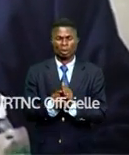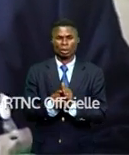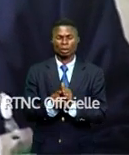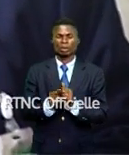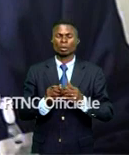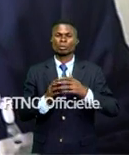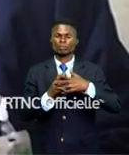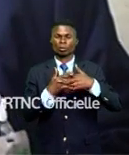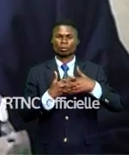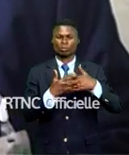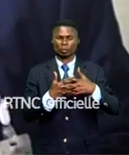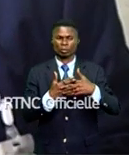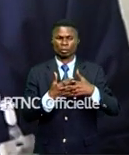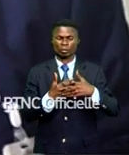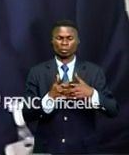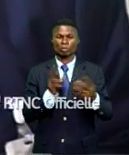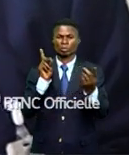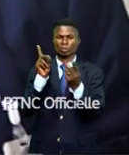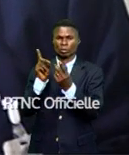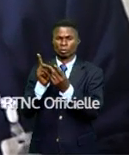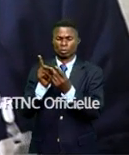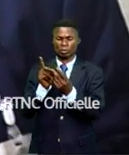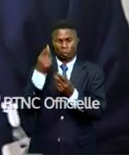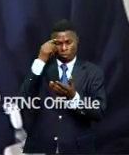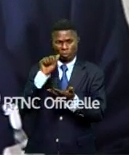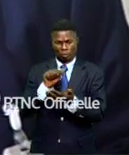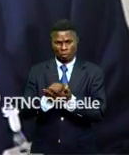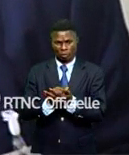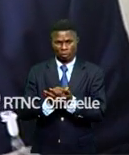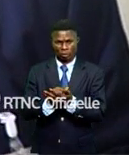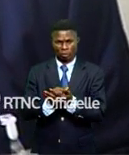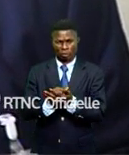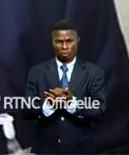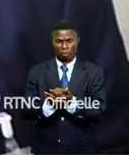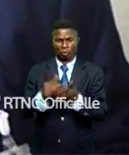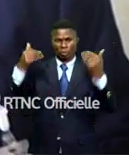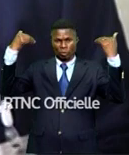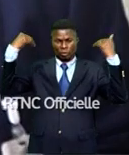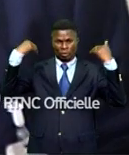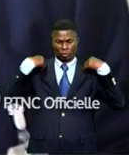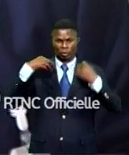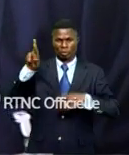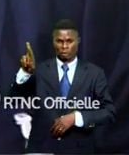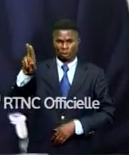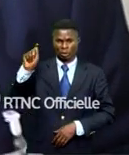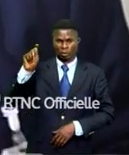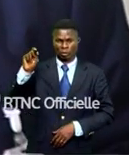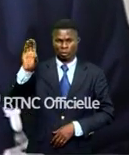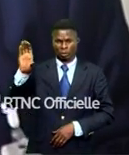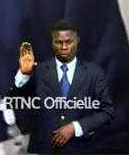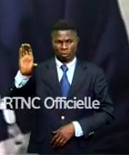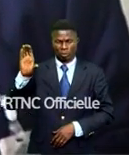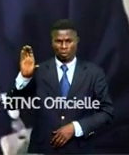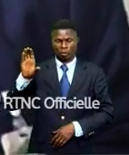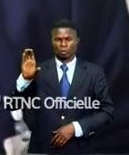partenariat. Contactez à ce propos les autorités RDC n'ont pas